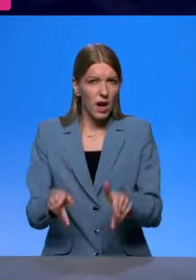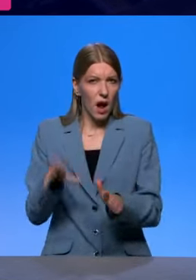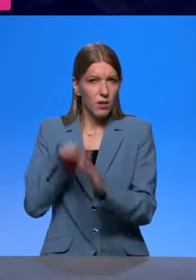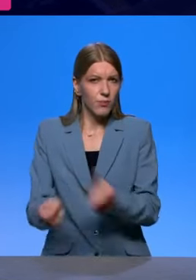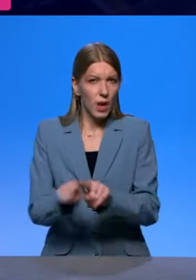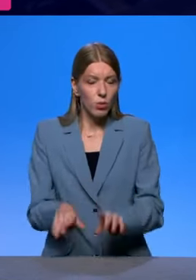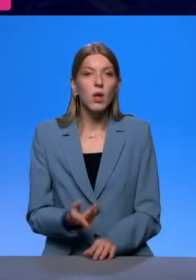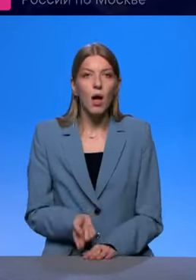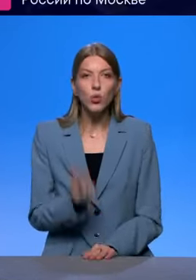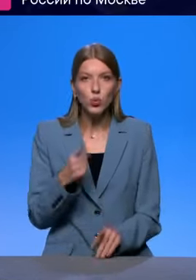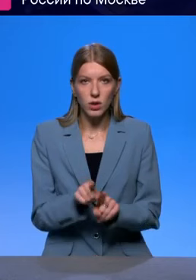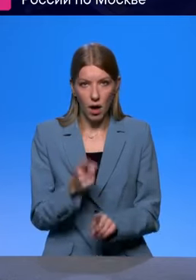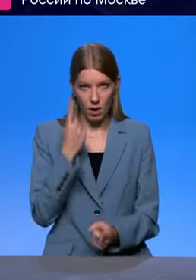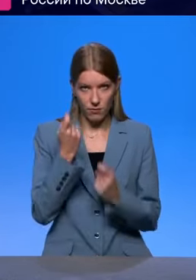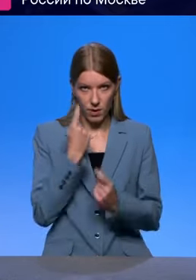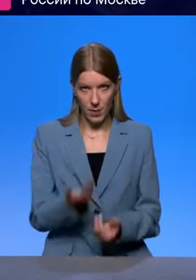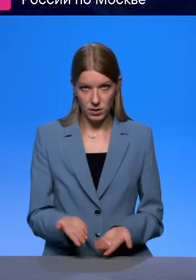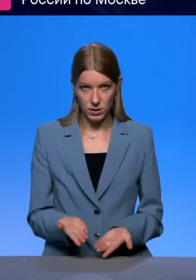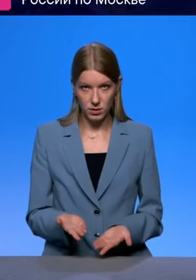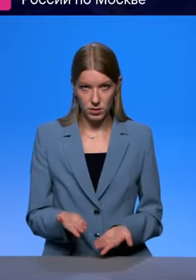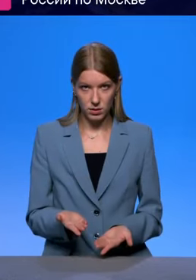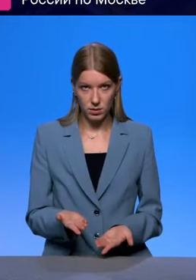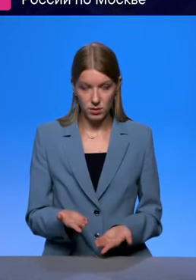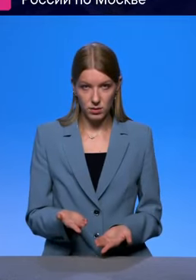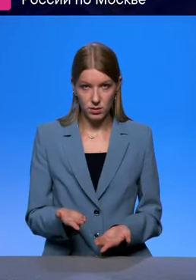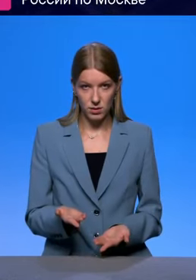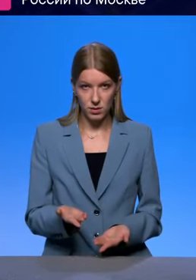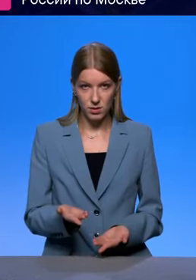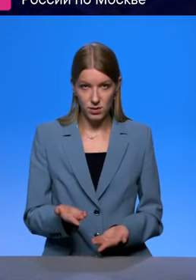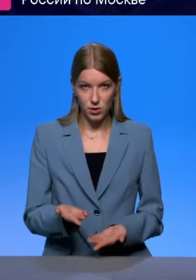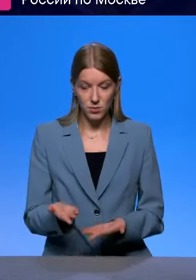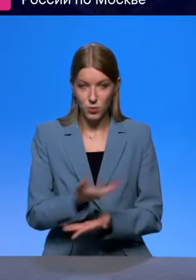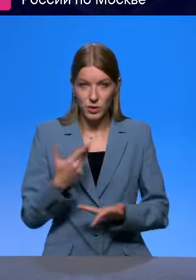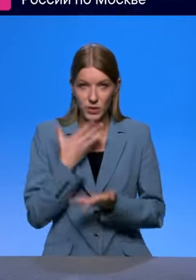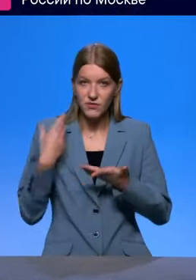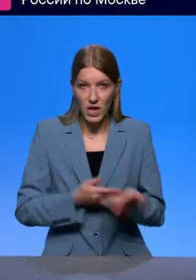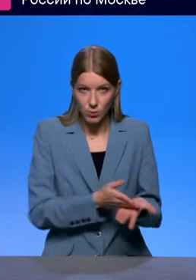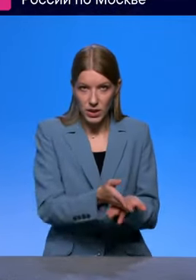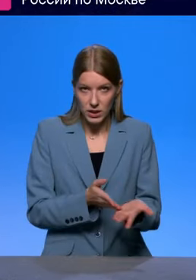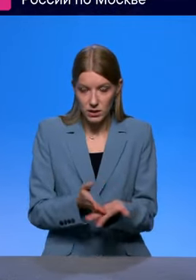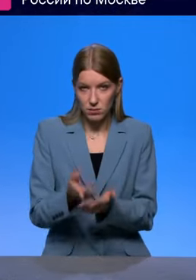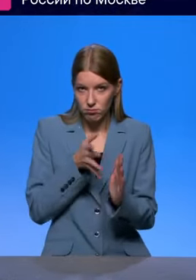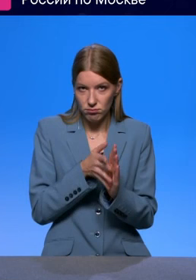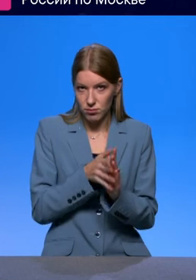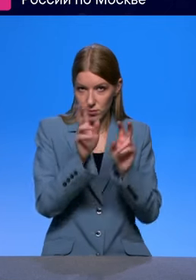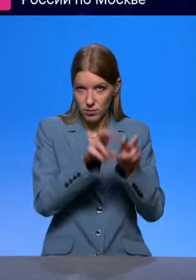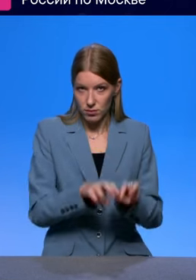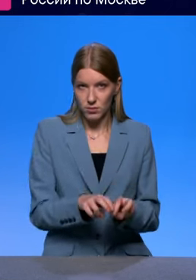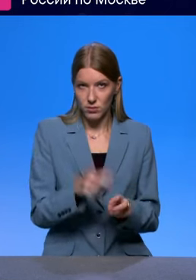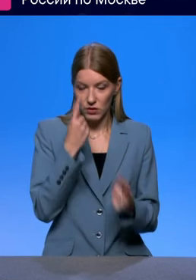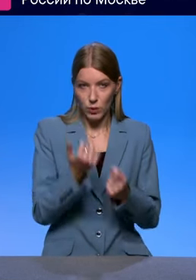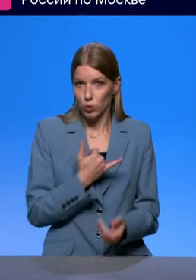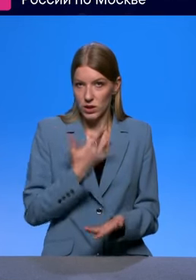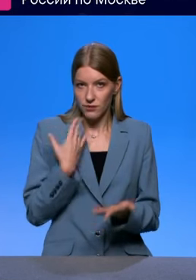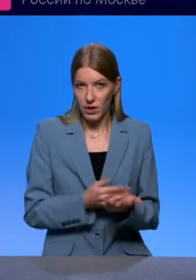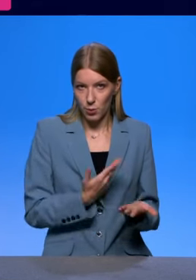такая информация? Мы работаем там по своим линиям, там, по своим планам. У нас свои есть версии.